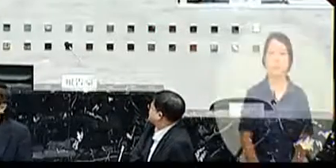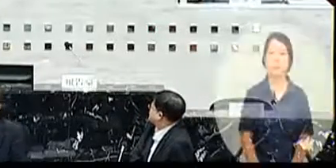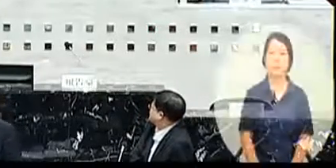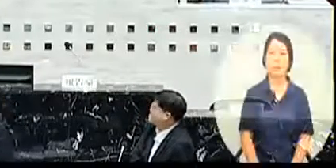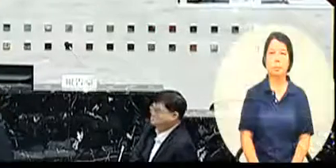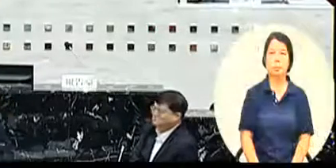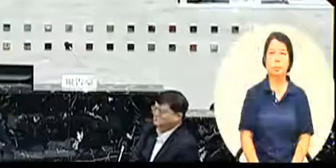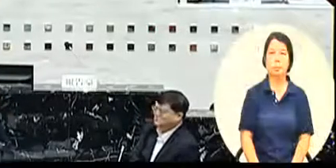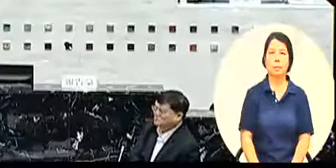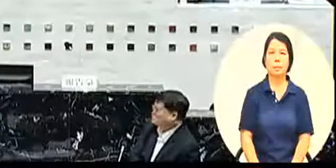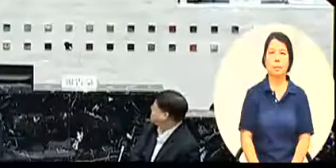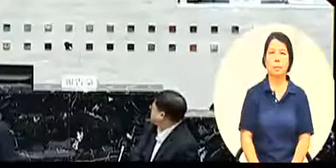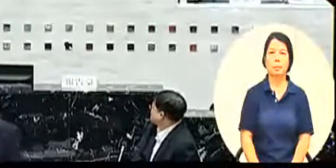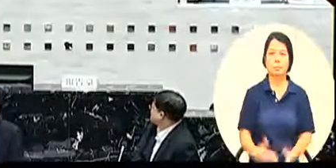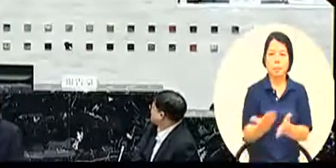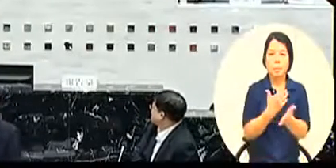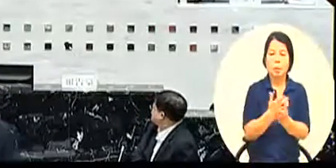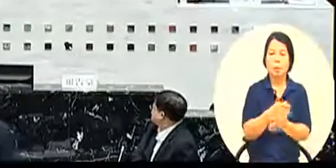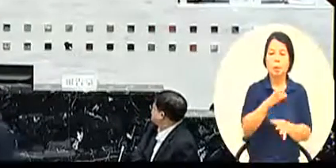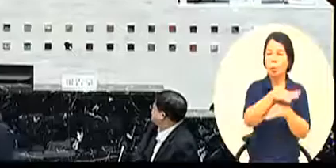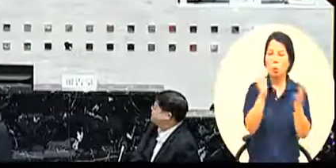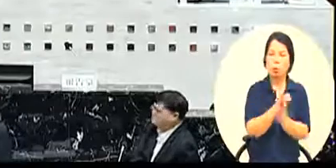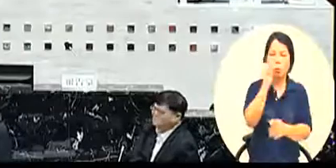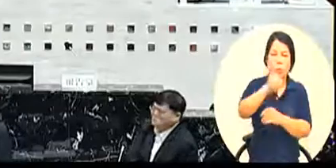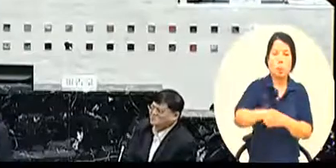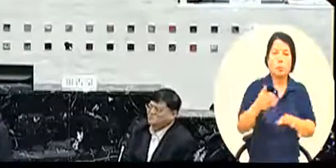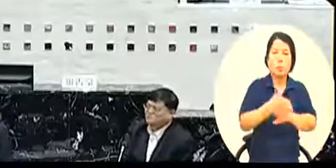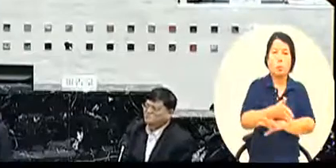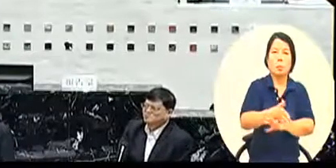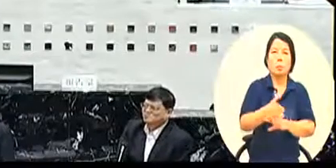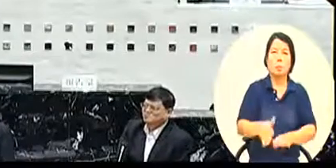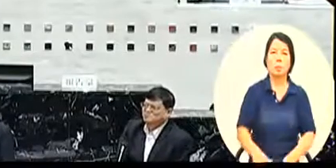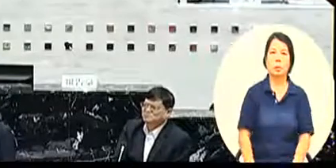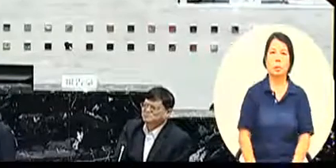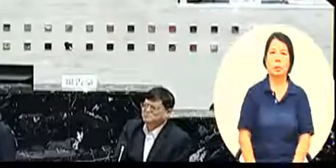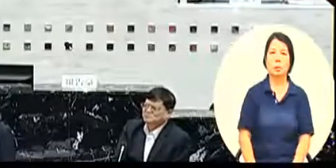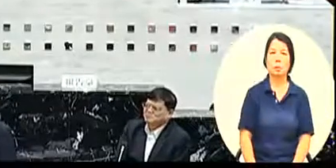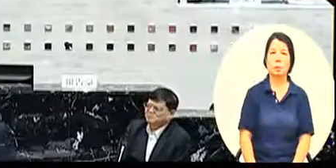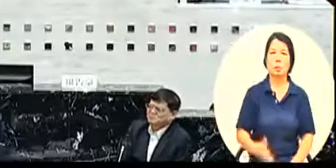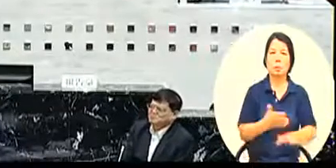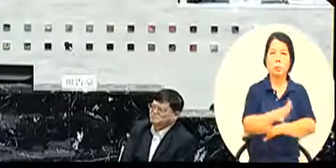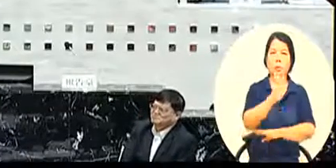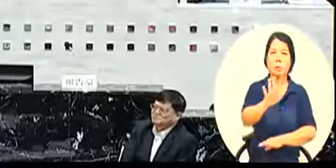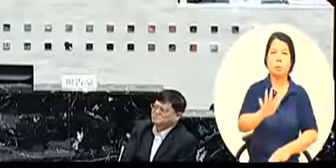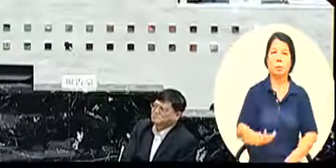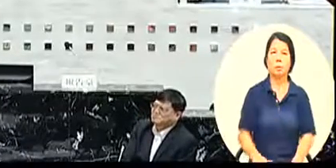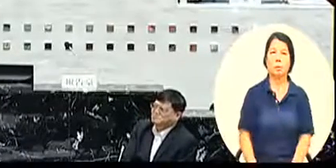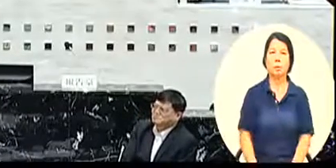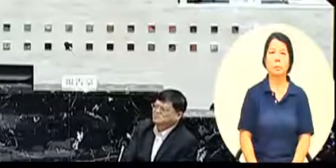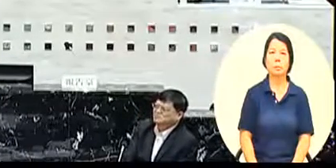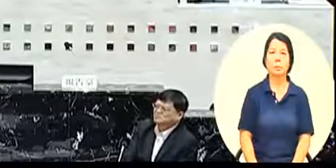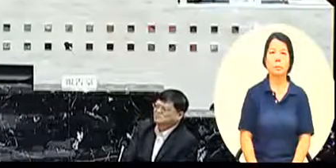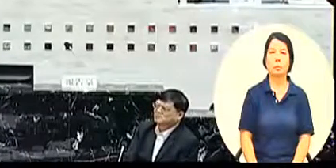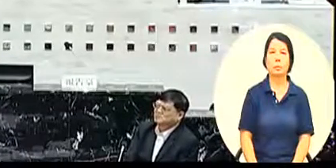像第一次复委，刚刚复委通过，然后也送，有啊，有通过啦、啊，是。